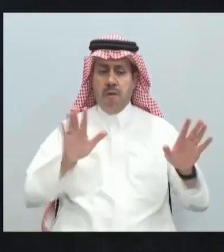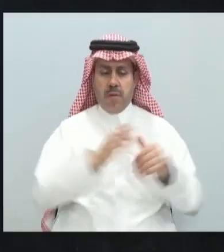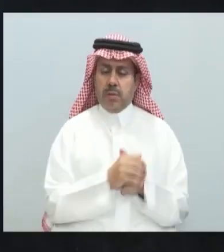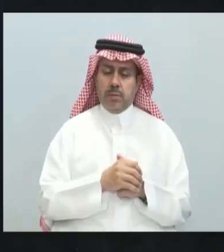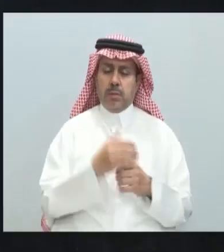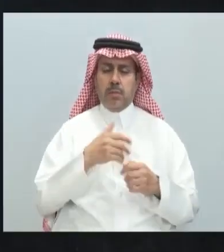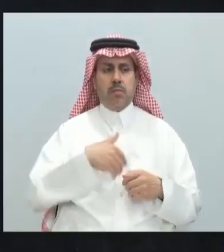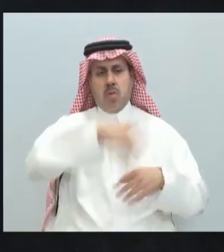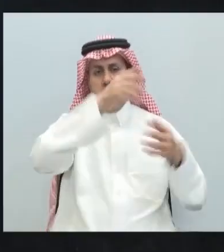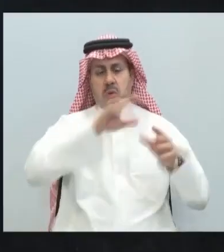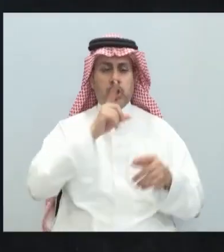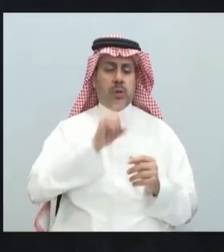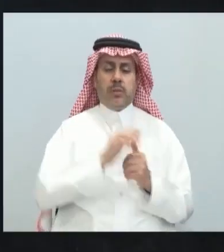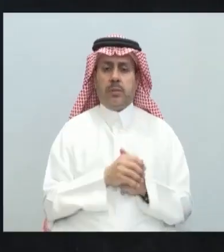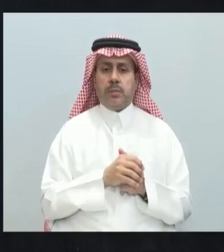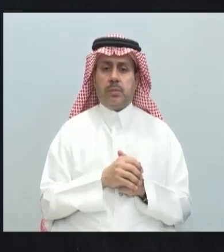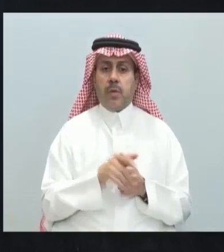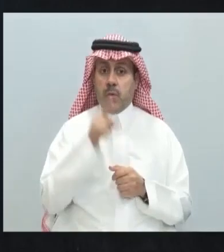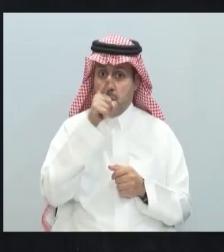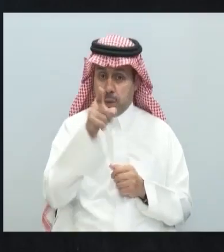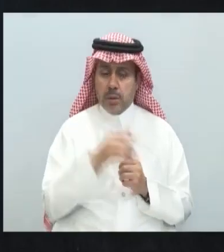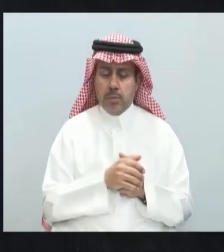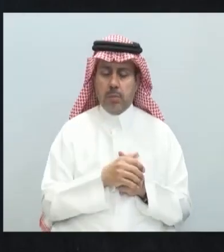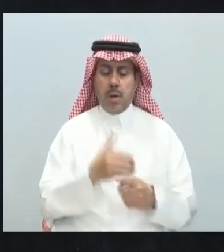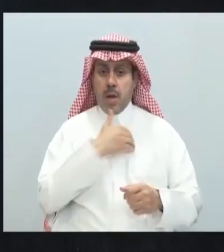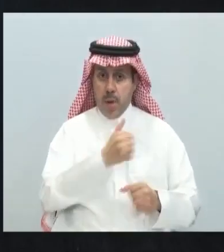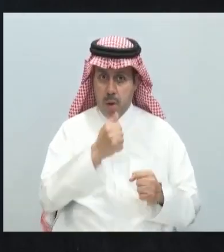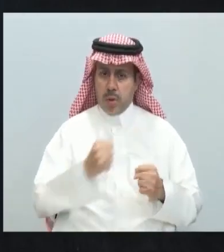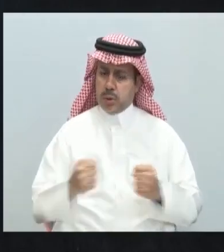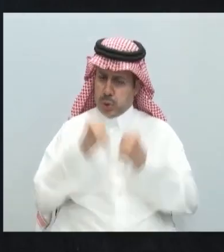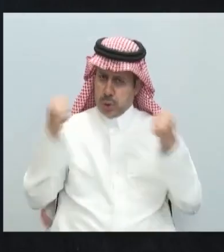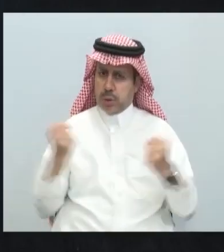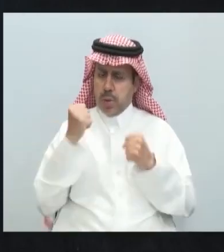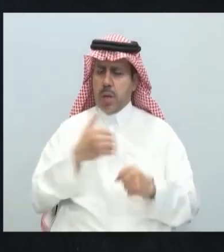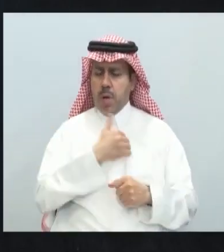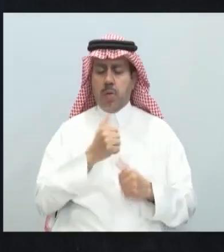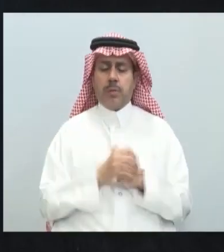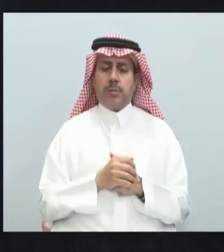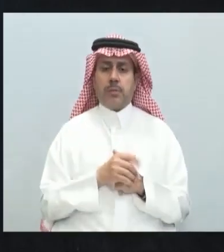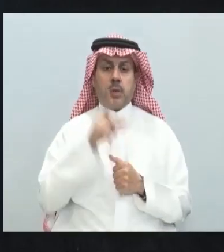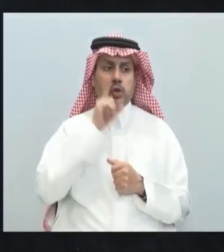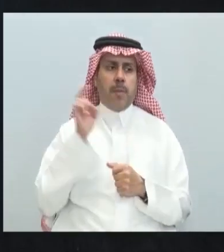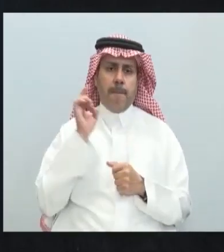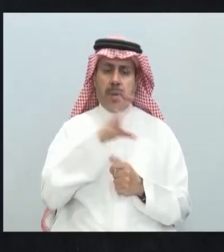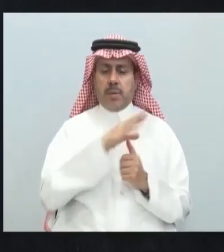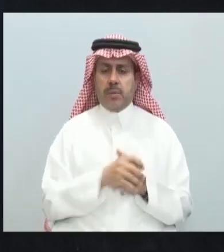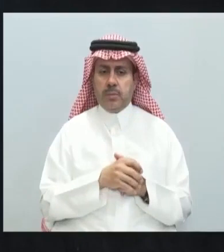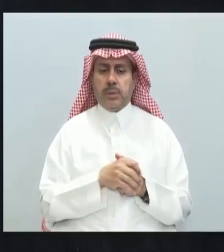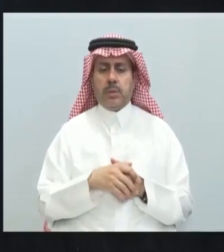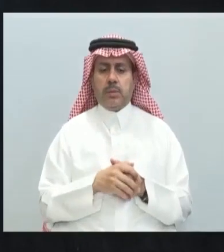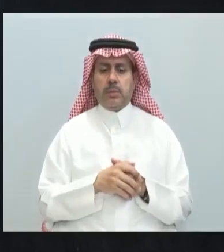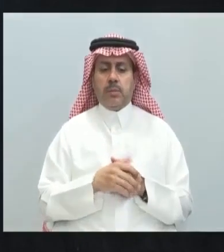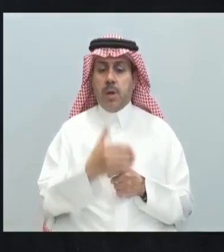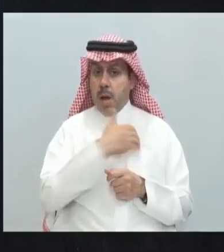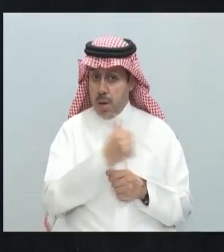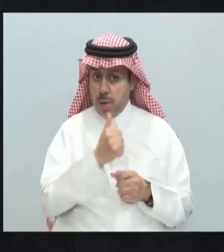ربهم يتوكلون فكن انت ايها الطالب وكوني انت ايتها الطالبه ولنكن جميعا من اهل